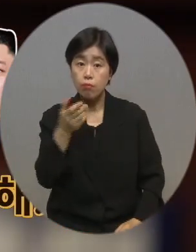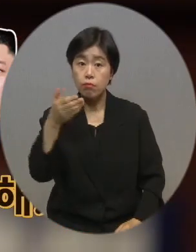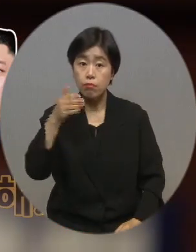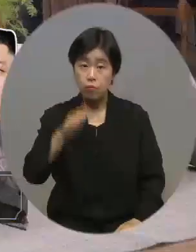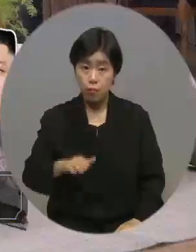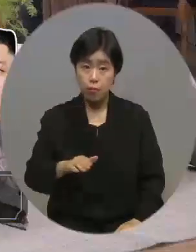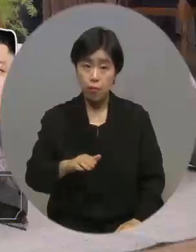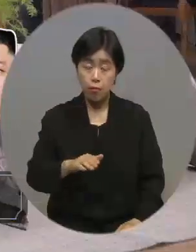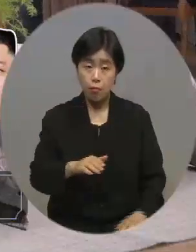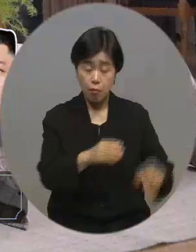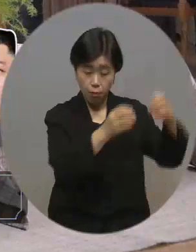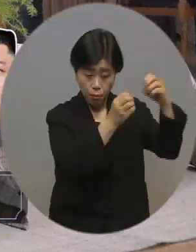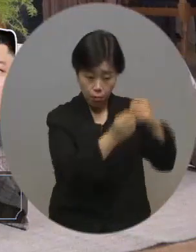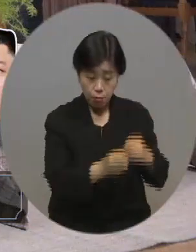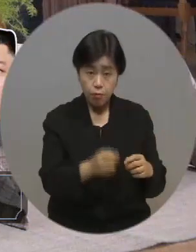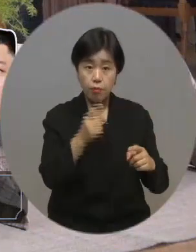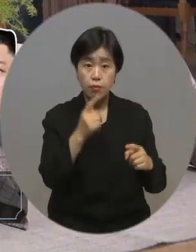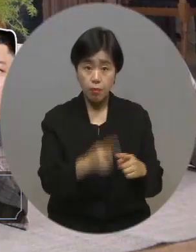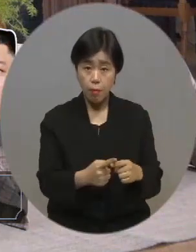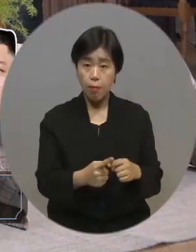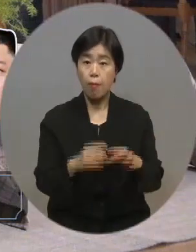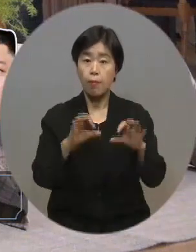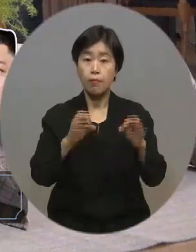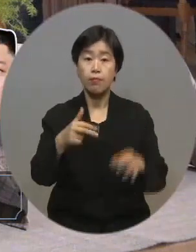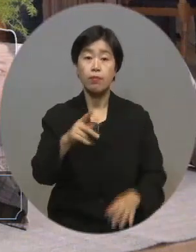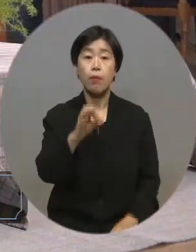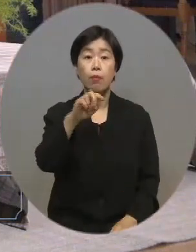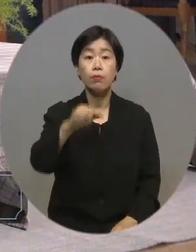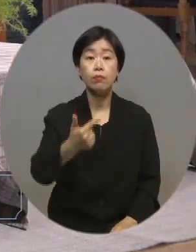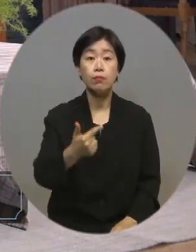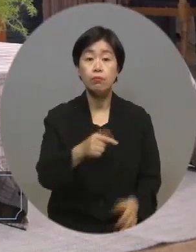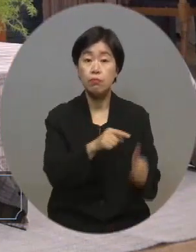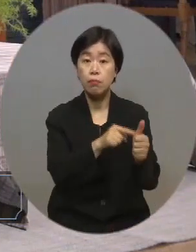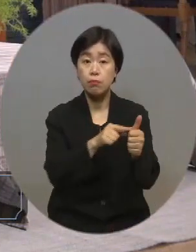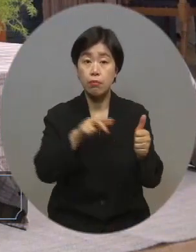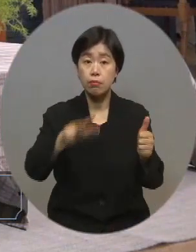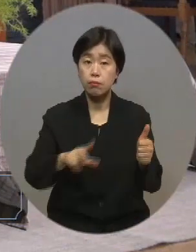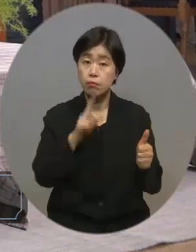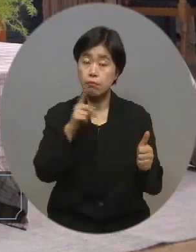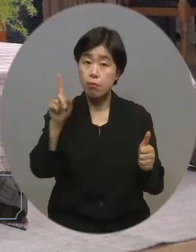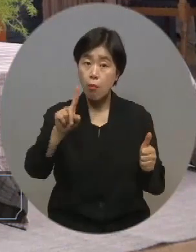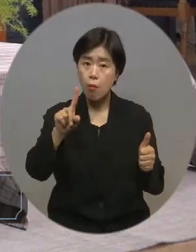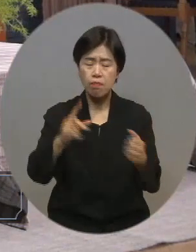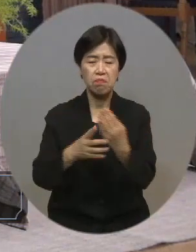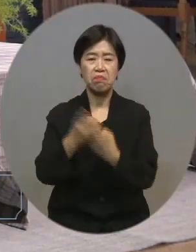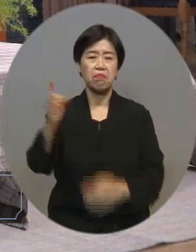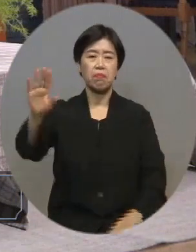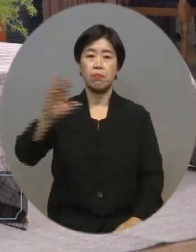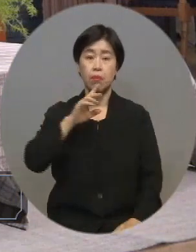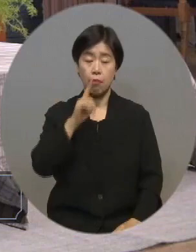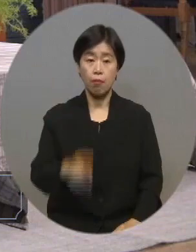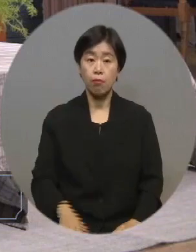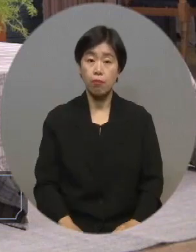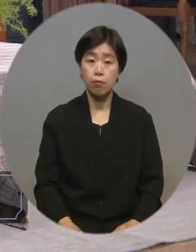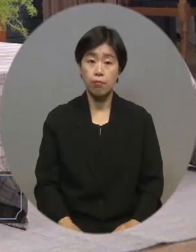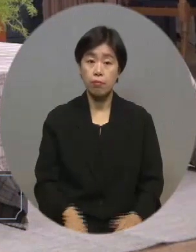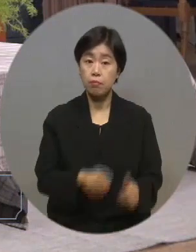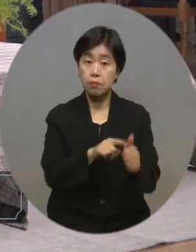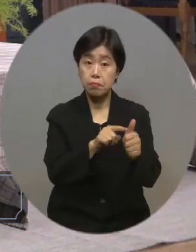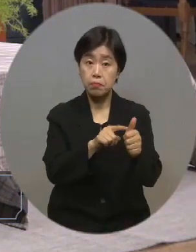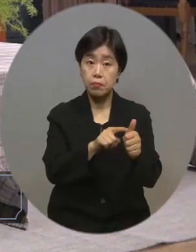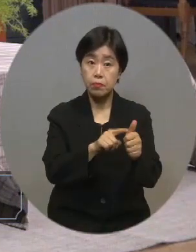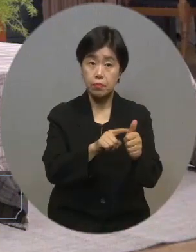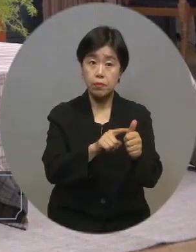말이죠. 김정은이 정권이 정통성을 유지하는 이유는 할아버지가, 아버지가 하다가 못한 일을 이어받는다는